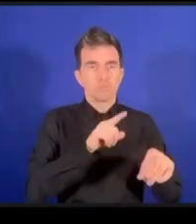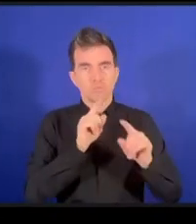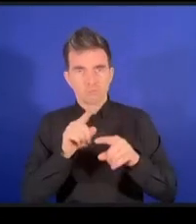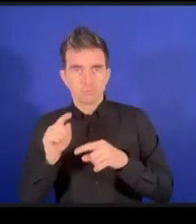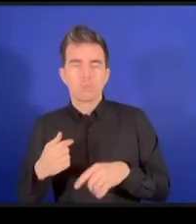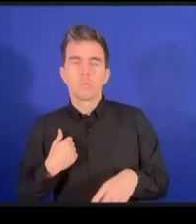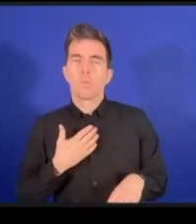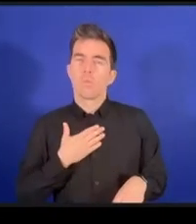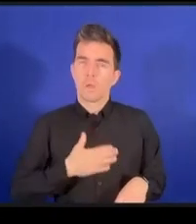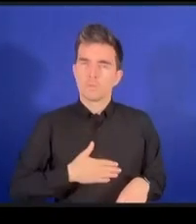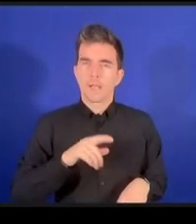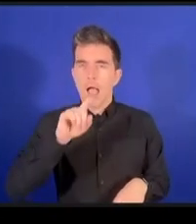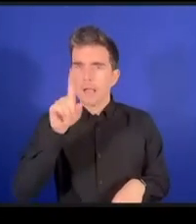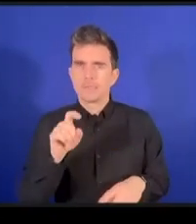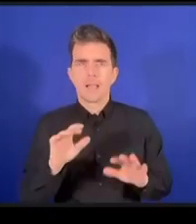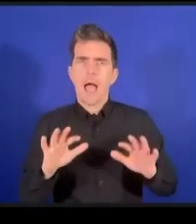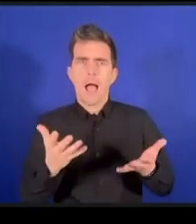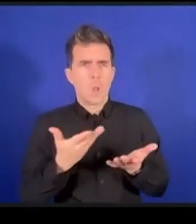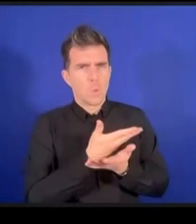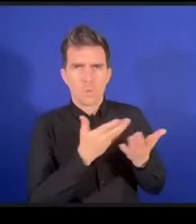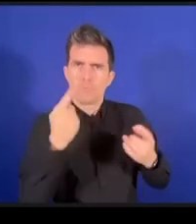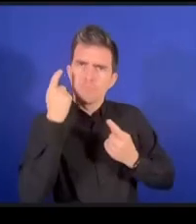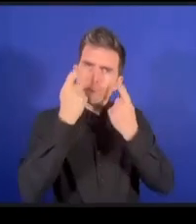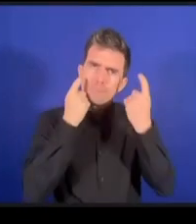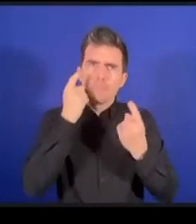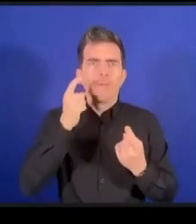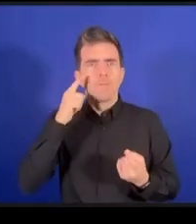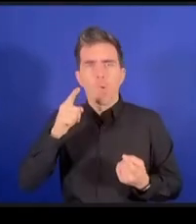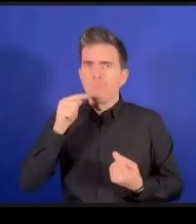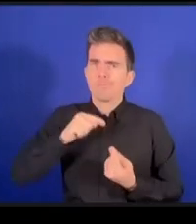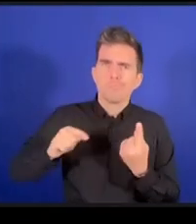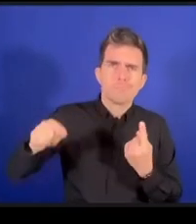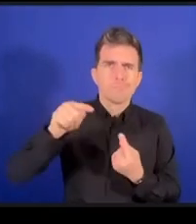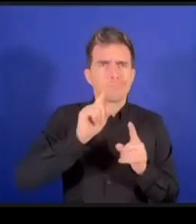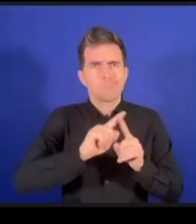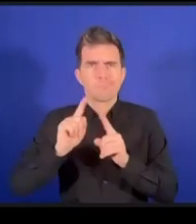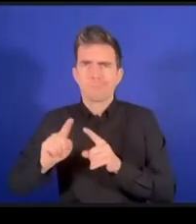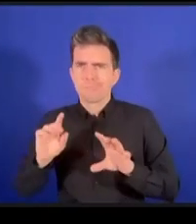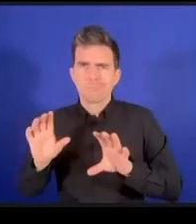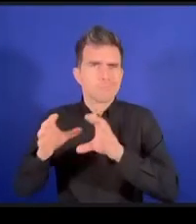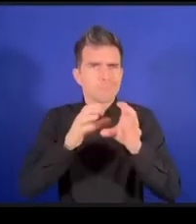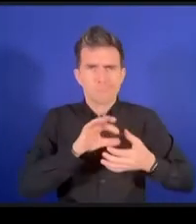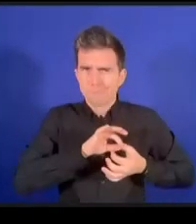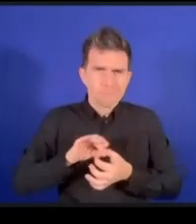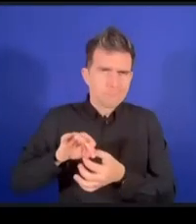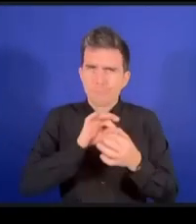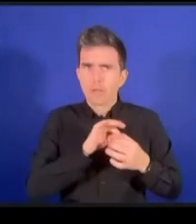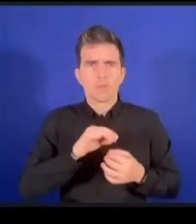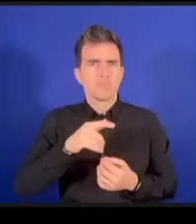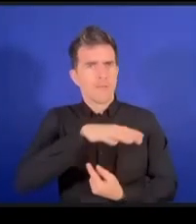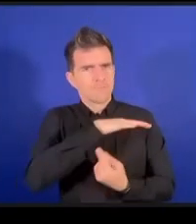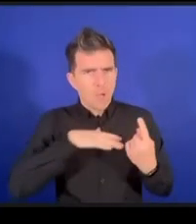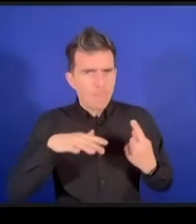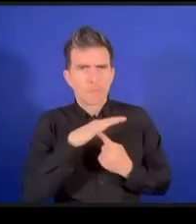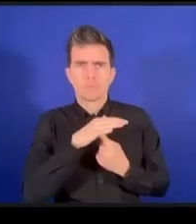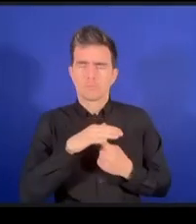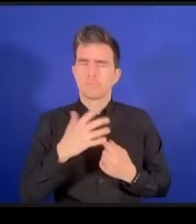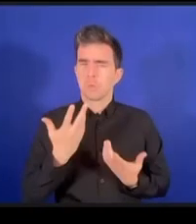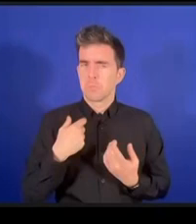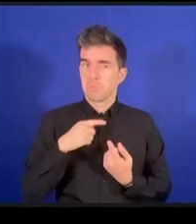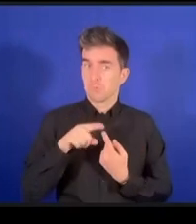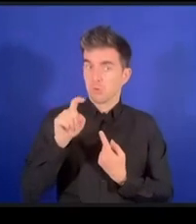вы видите роль коалиции в новой среде в будущем и